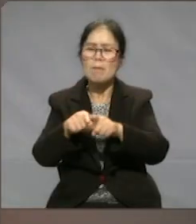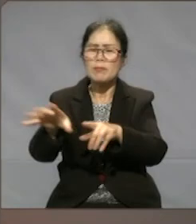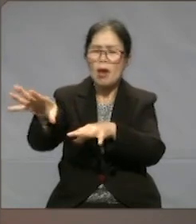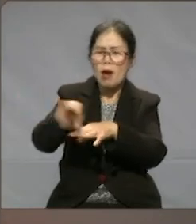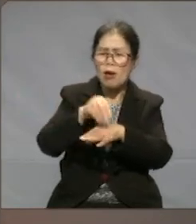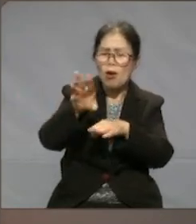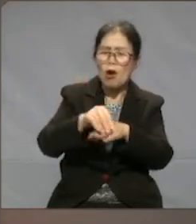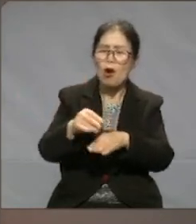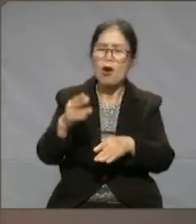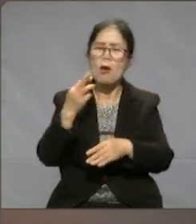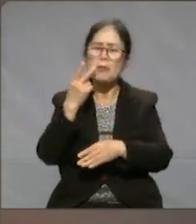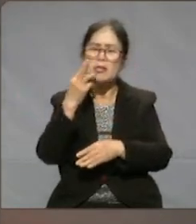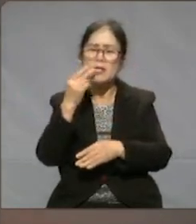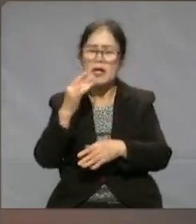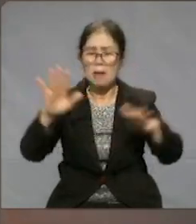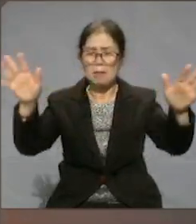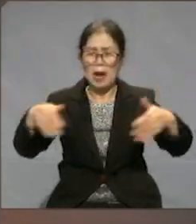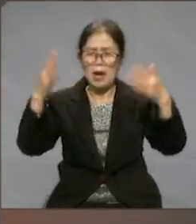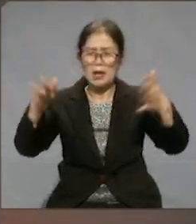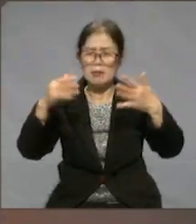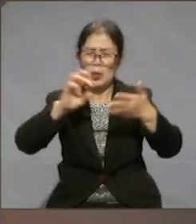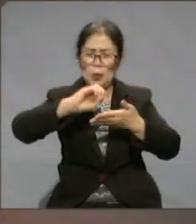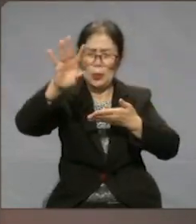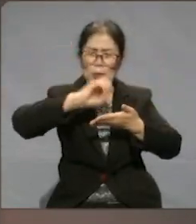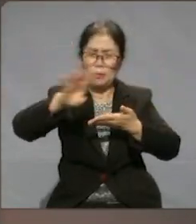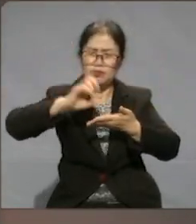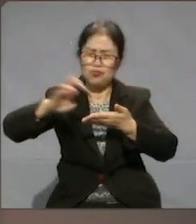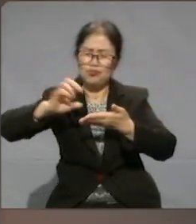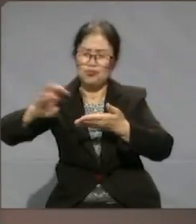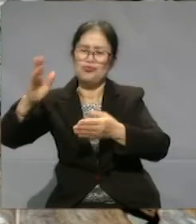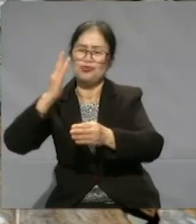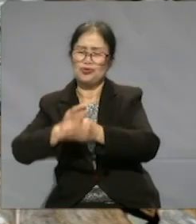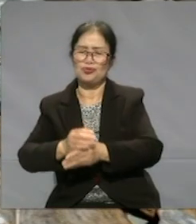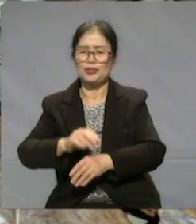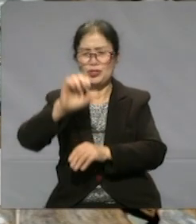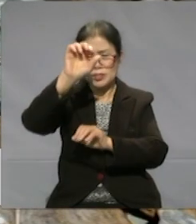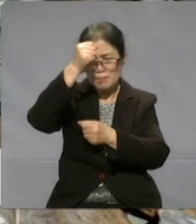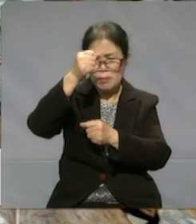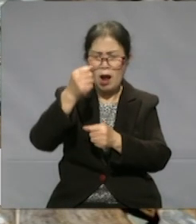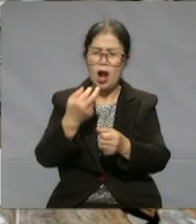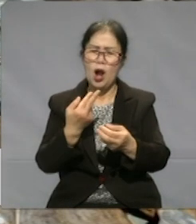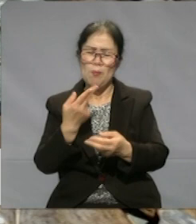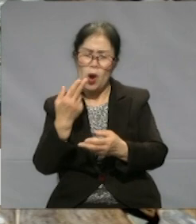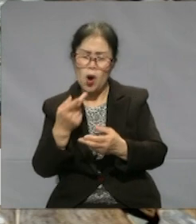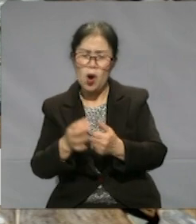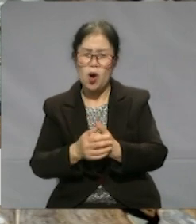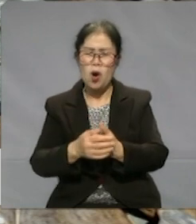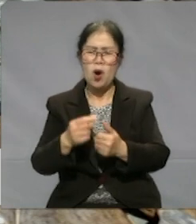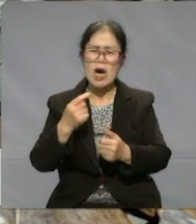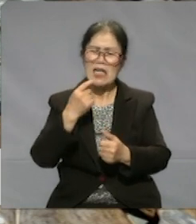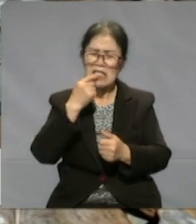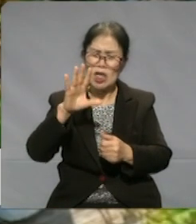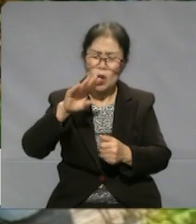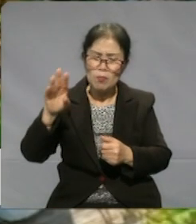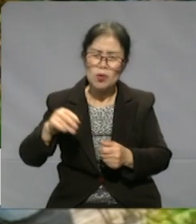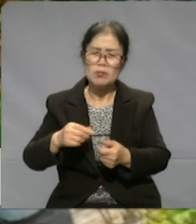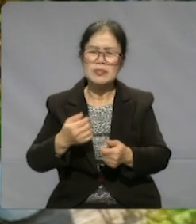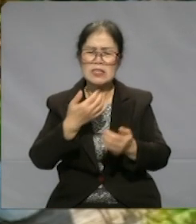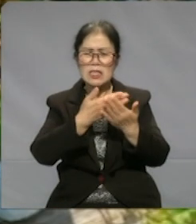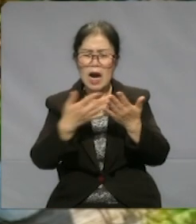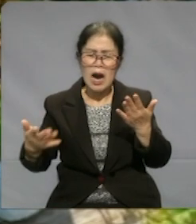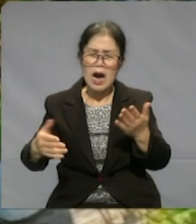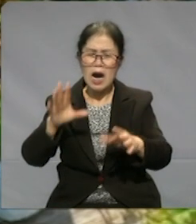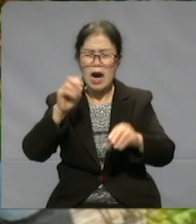나온 비닐을 바람을 이용해 선별하는 것입니다. 신발과 빈병, 크고 작은 스티로폼이 한강의